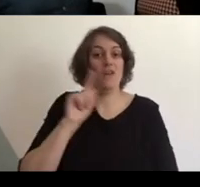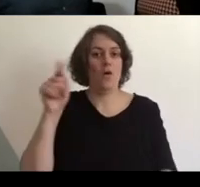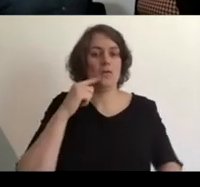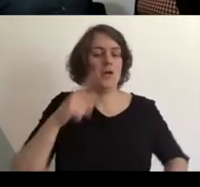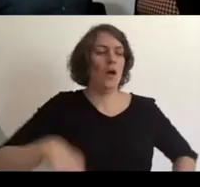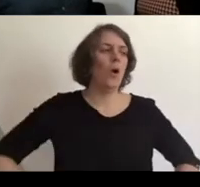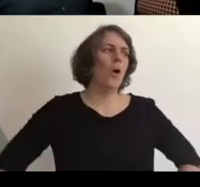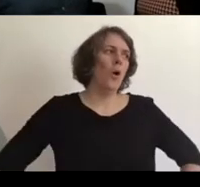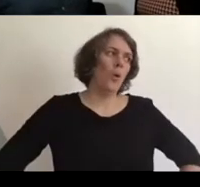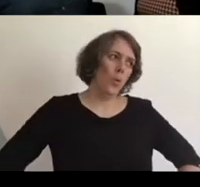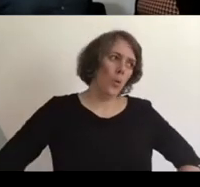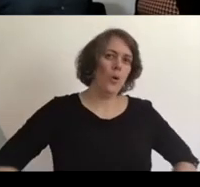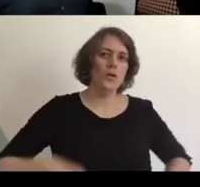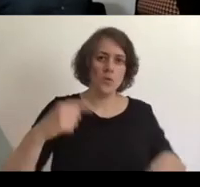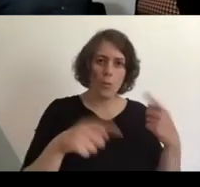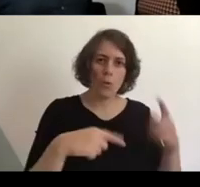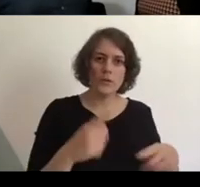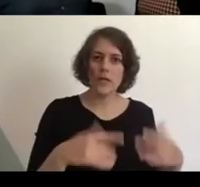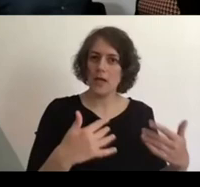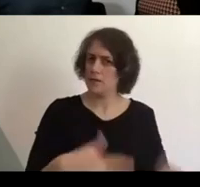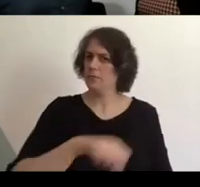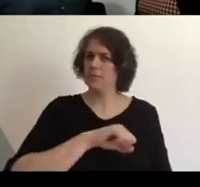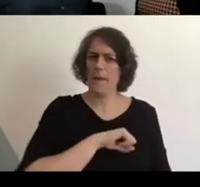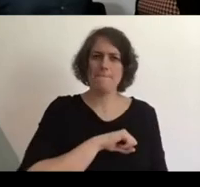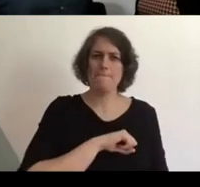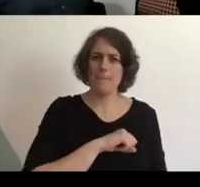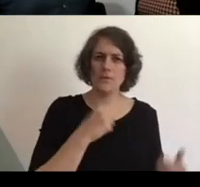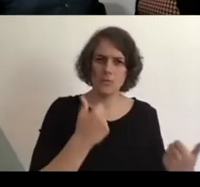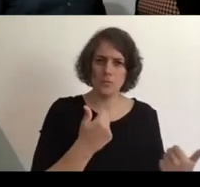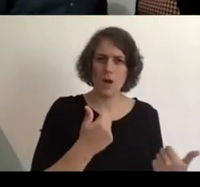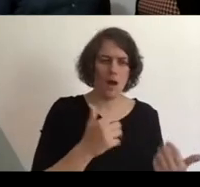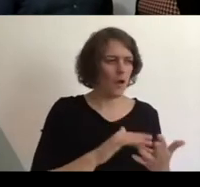Prozess mir was gebracht hat, weil in den